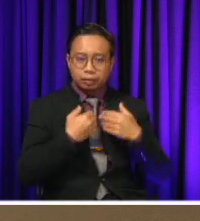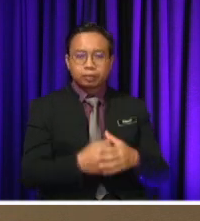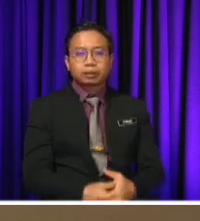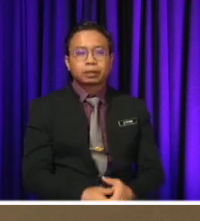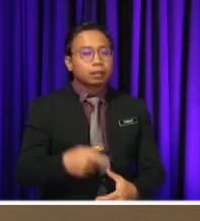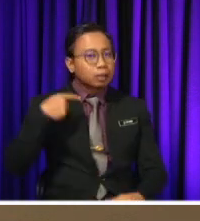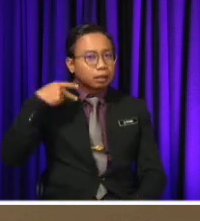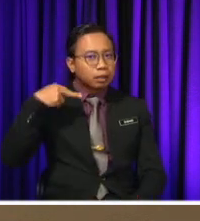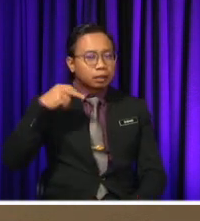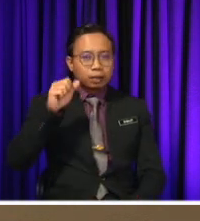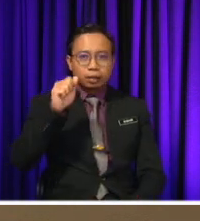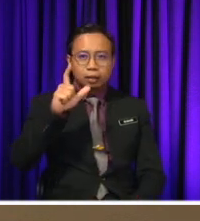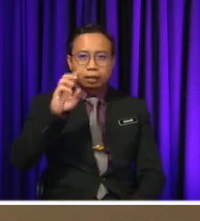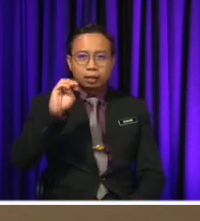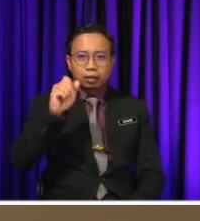itu